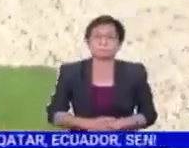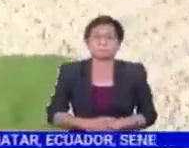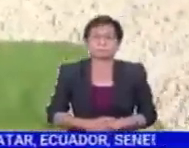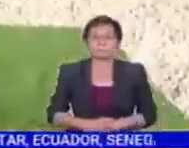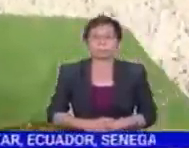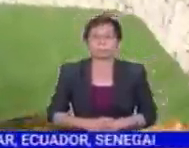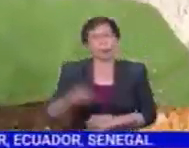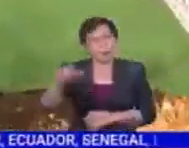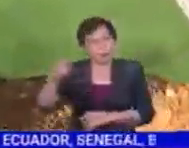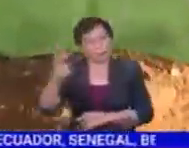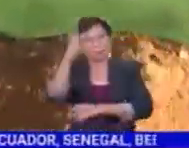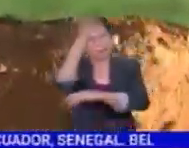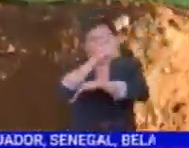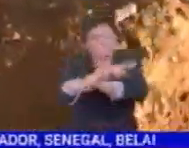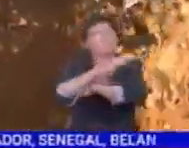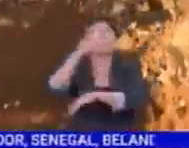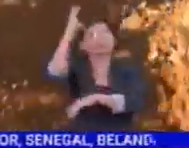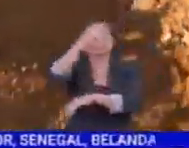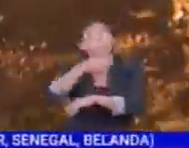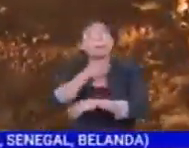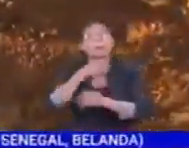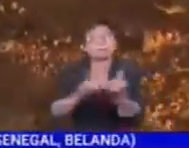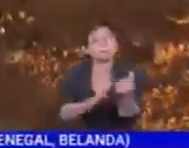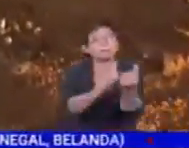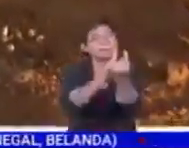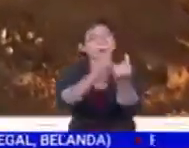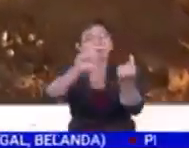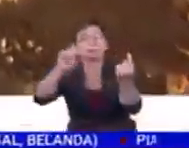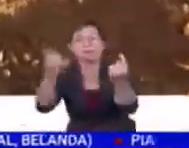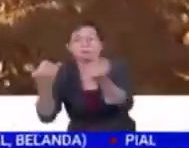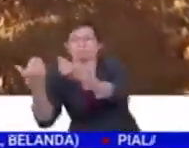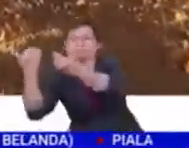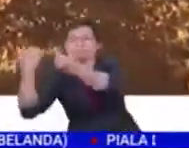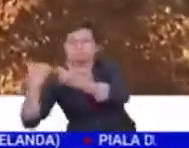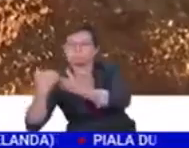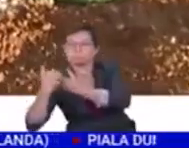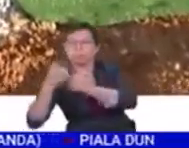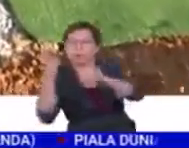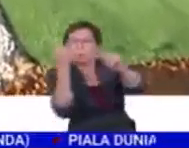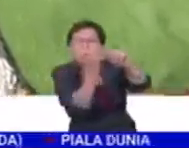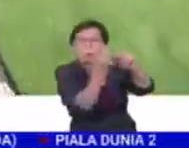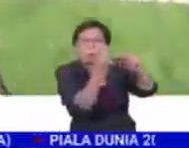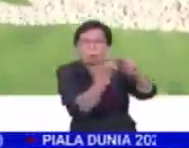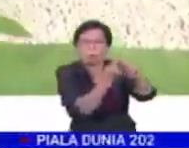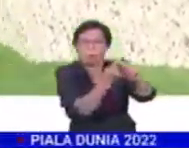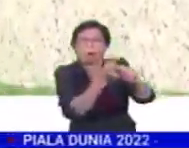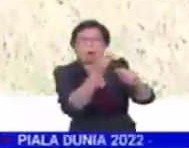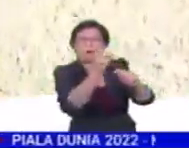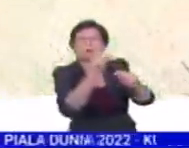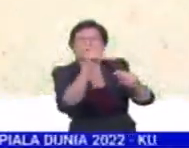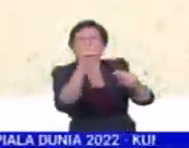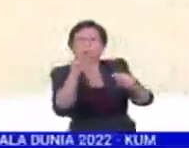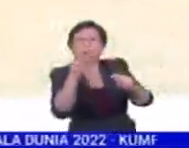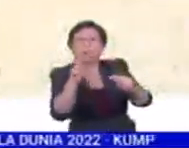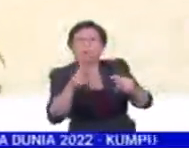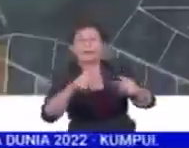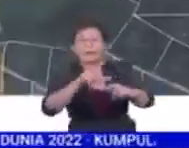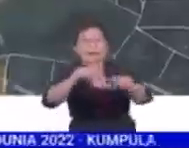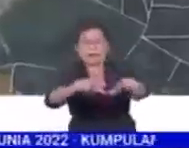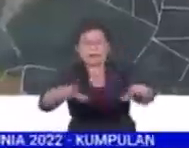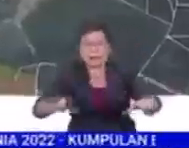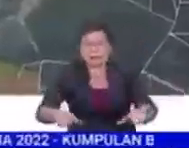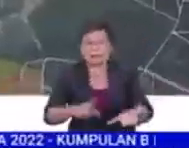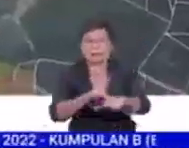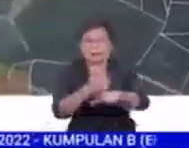di dalam perkembangan lain kerajaan perak mengadakan pertemuan dengan syari'at bertanggungjawab dalam pembinaan sebaliknya brand Village di